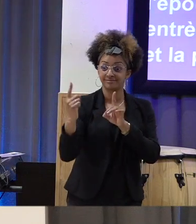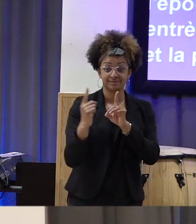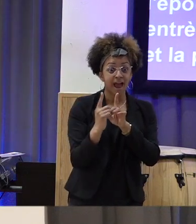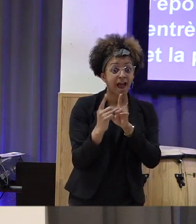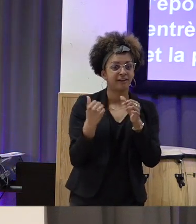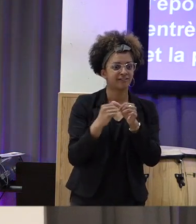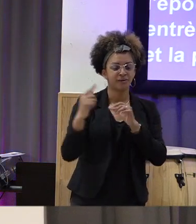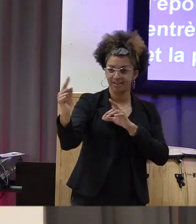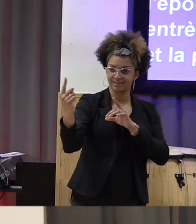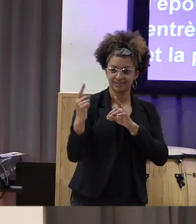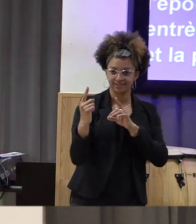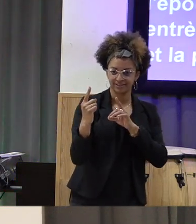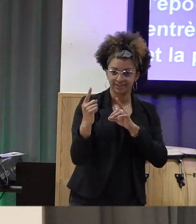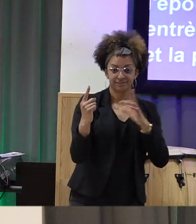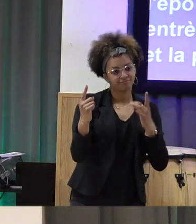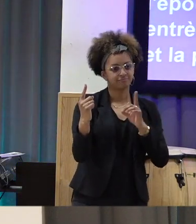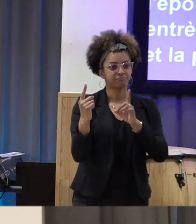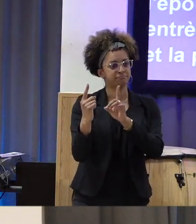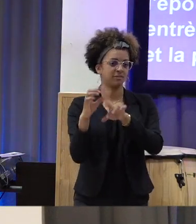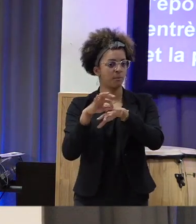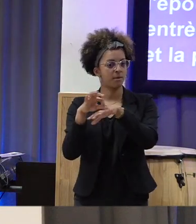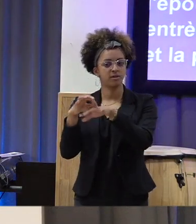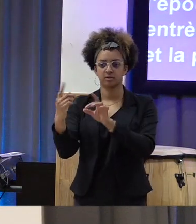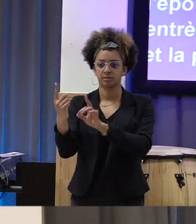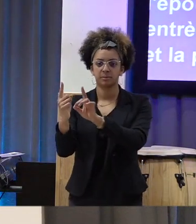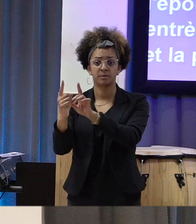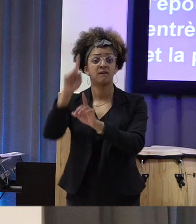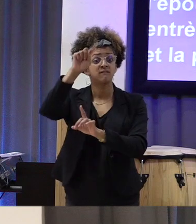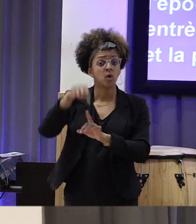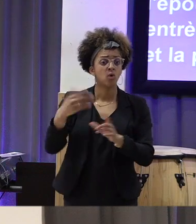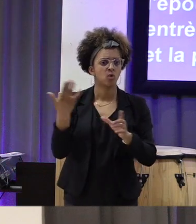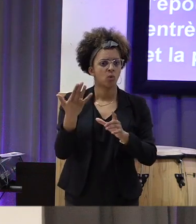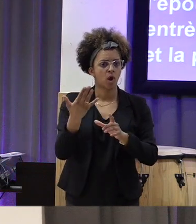nuptiale. Il leur fallait pour cela des lampes allumées.